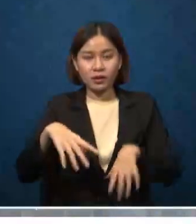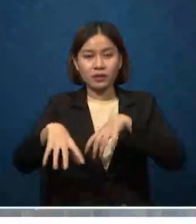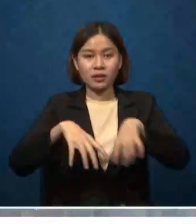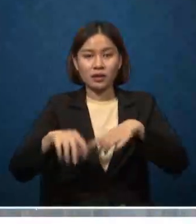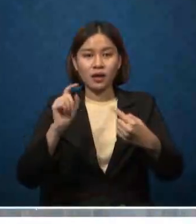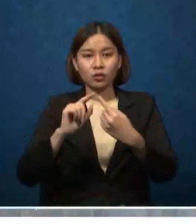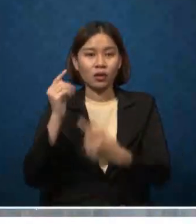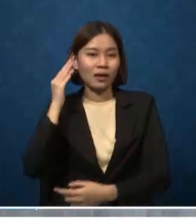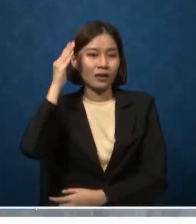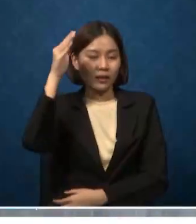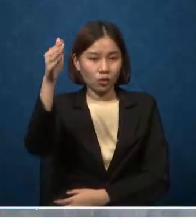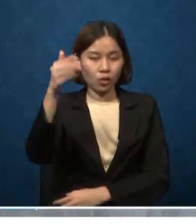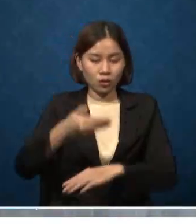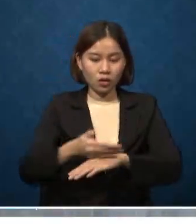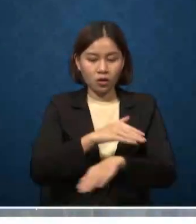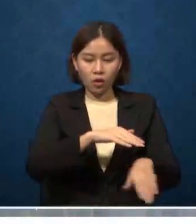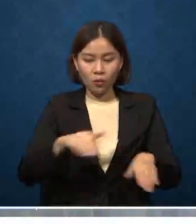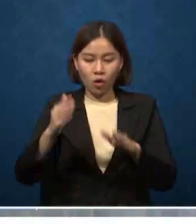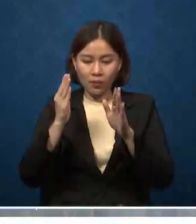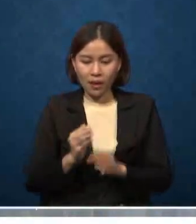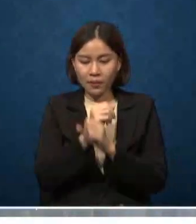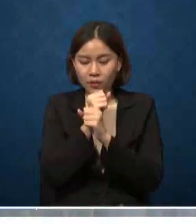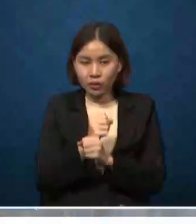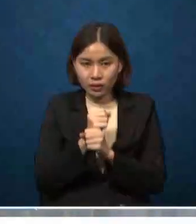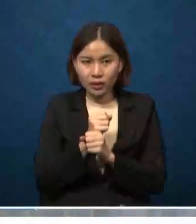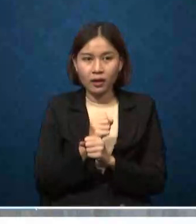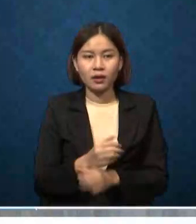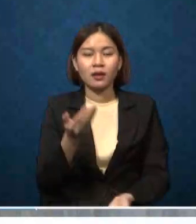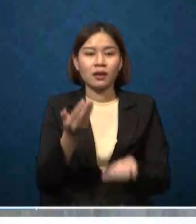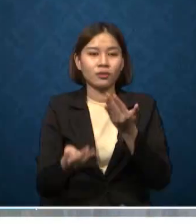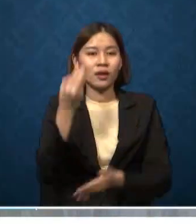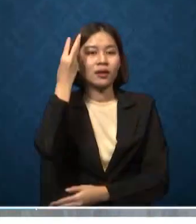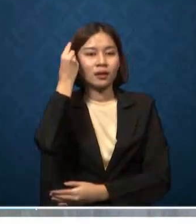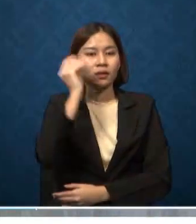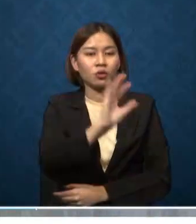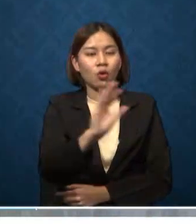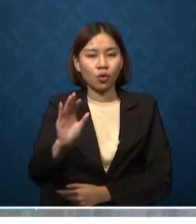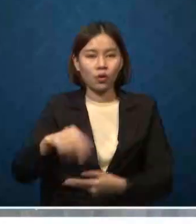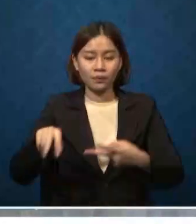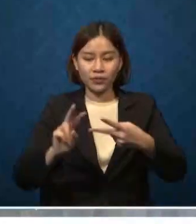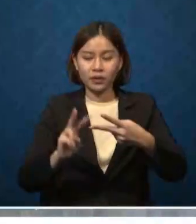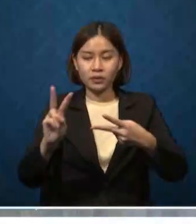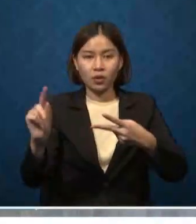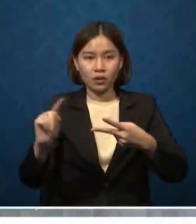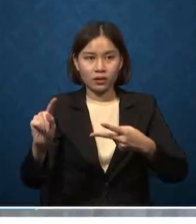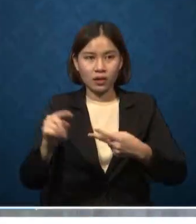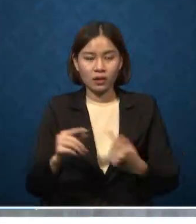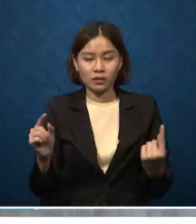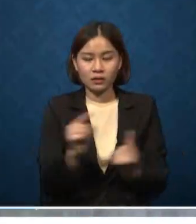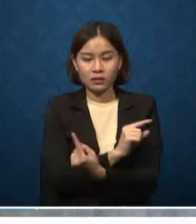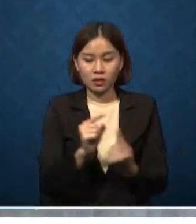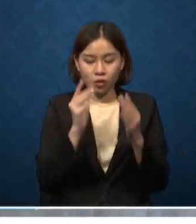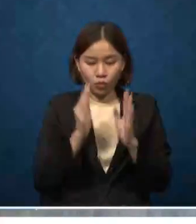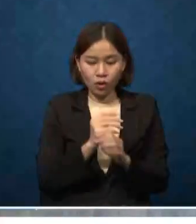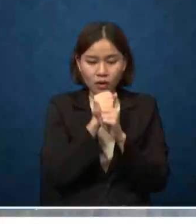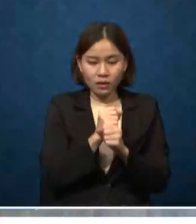กับอนาคตเตรียมให้เขาเป็นผู้สูงอายุเพราะฉะนั้นแล้วแต่สมองมองระดับที่ 2คือมองสังคมสูง